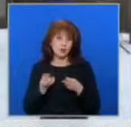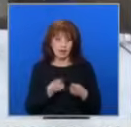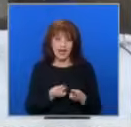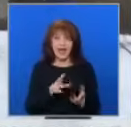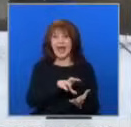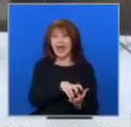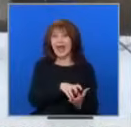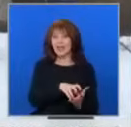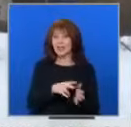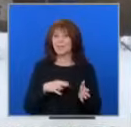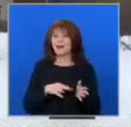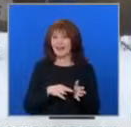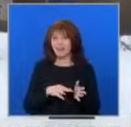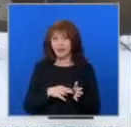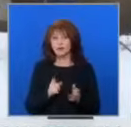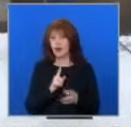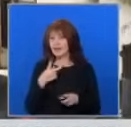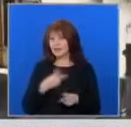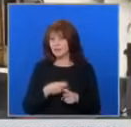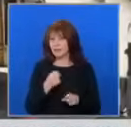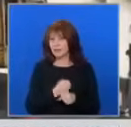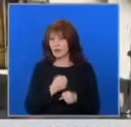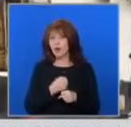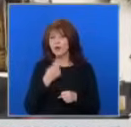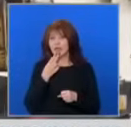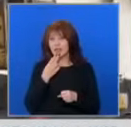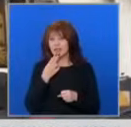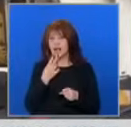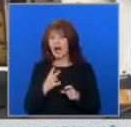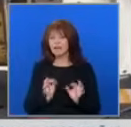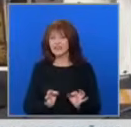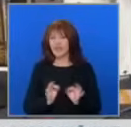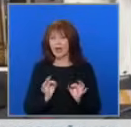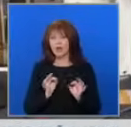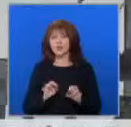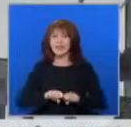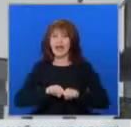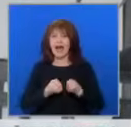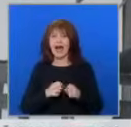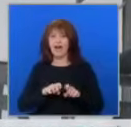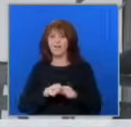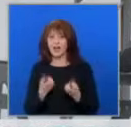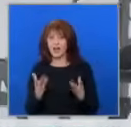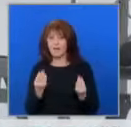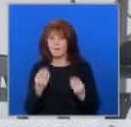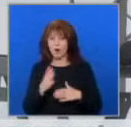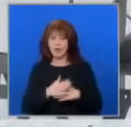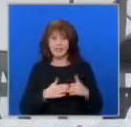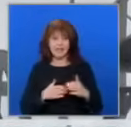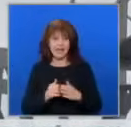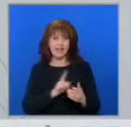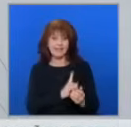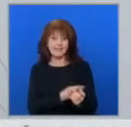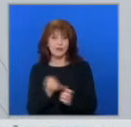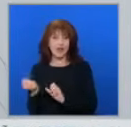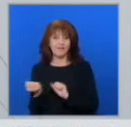на електроразпределителното дружество не спират да работят по отстраняването на сериозните аварии, но мокрият сняг и силния вятър през изминалите дни